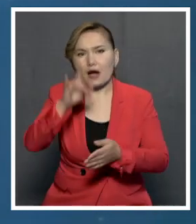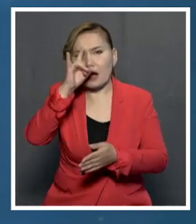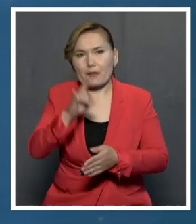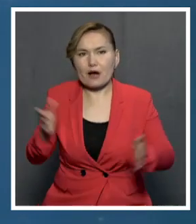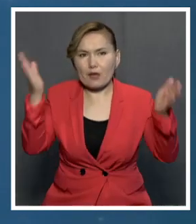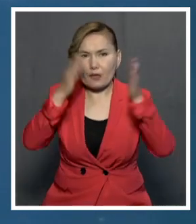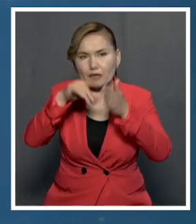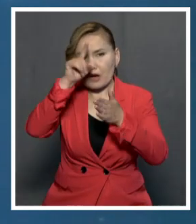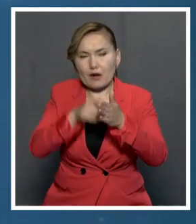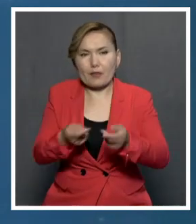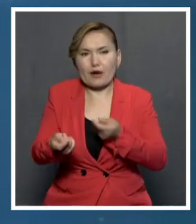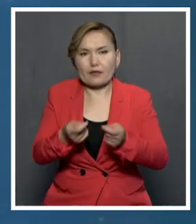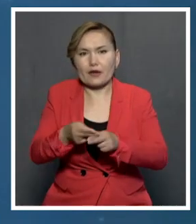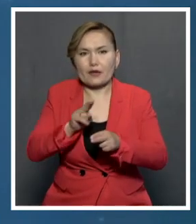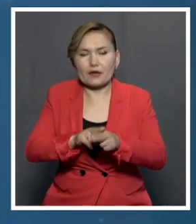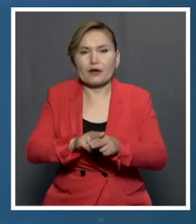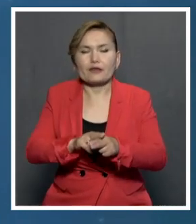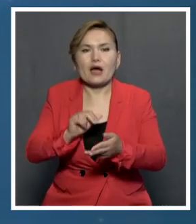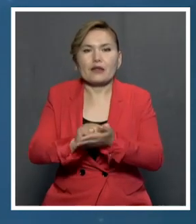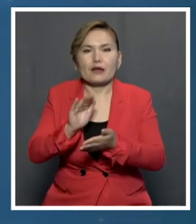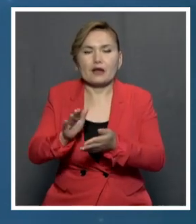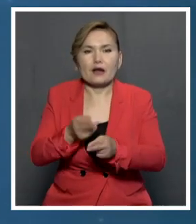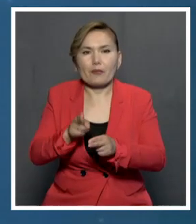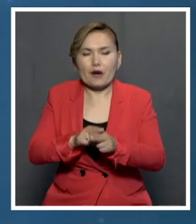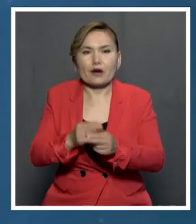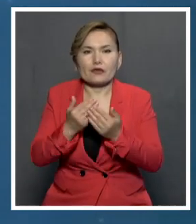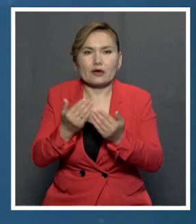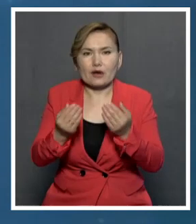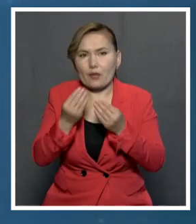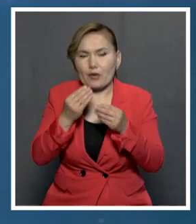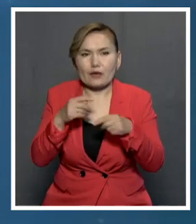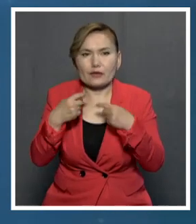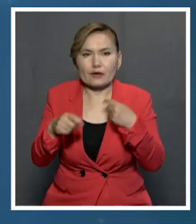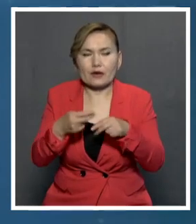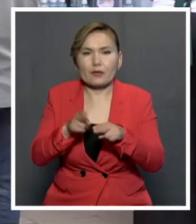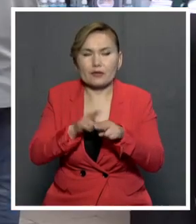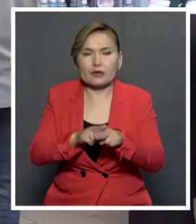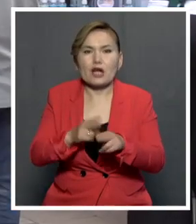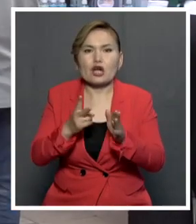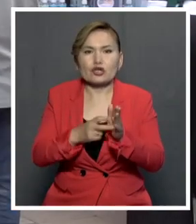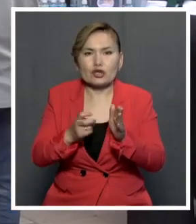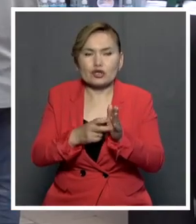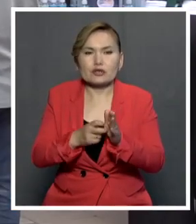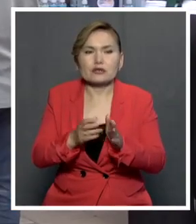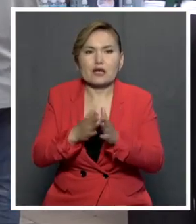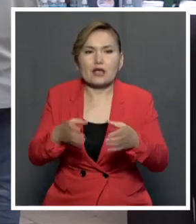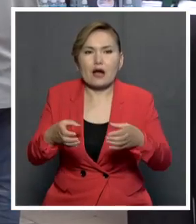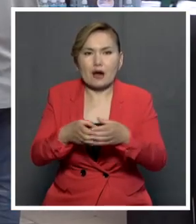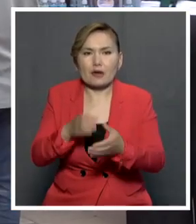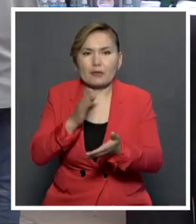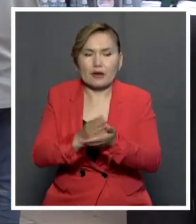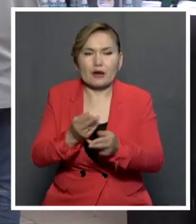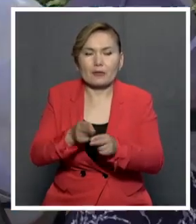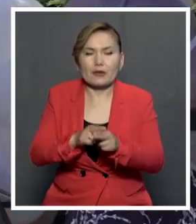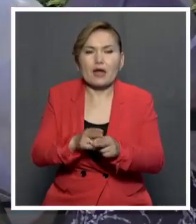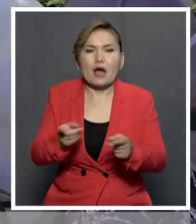мұсылмандар діни басқармасының халал даму сертификатын алған өнімдердің жәрмеңкесі өтті. Бүгінде басқарманың рұқсатын 700-ден астам компания иемденген.